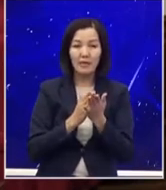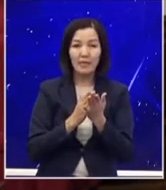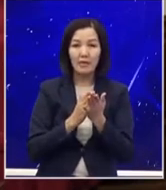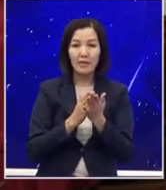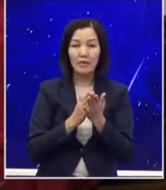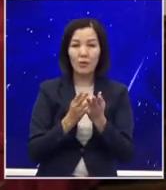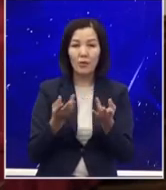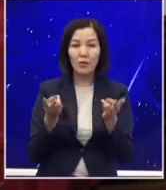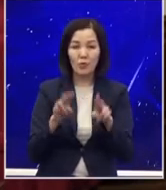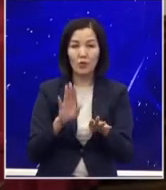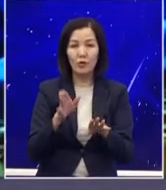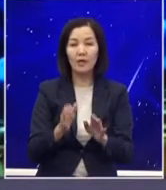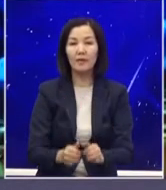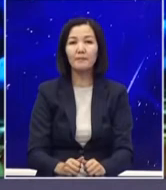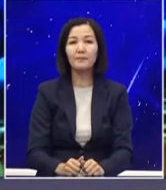орнында қалады.